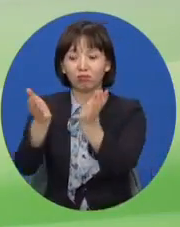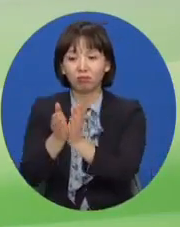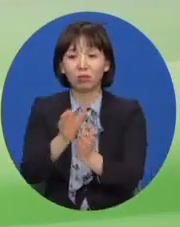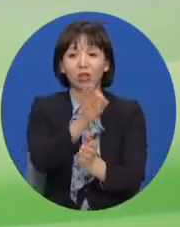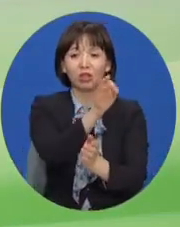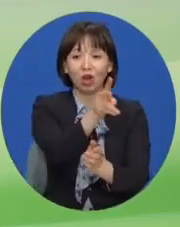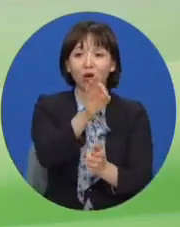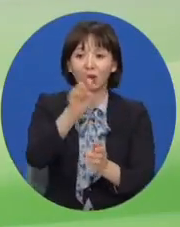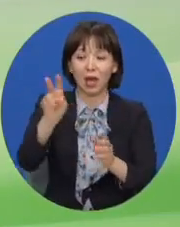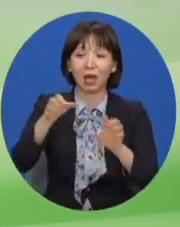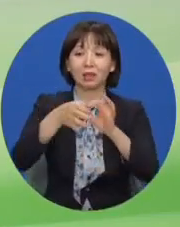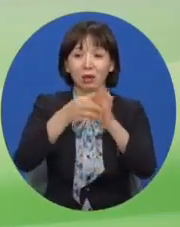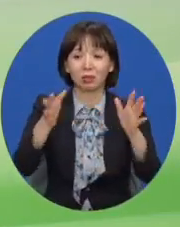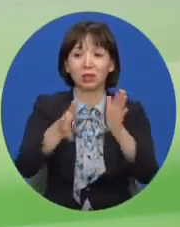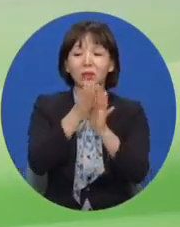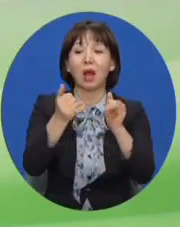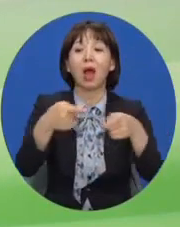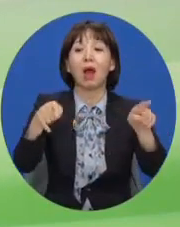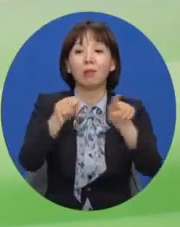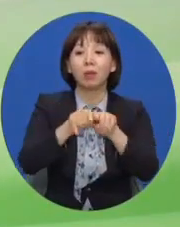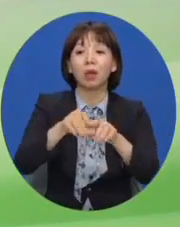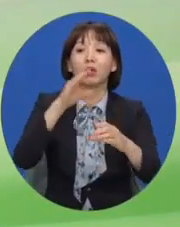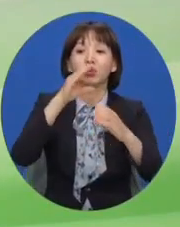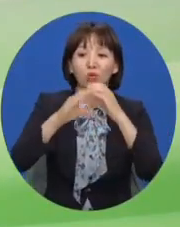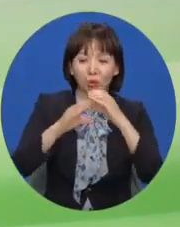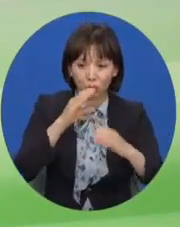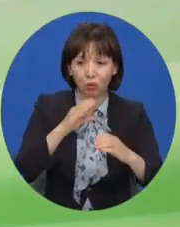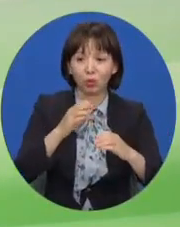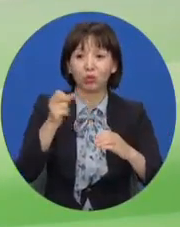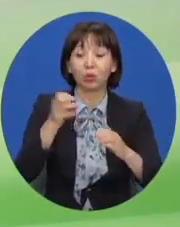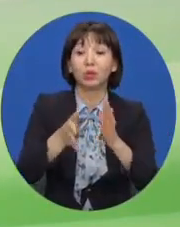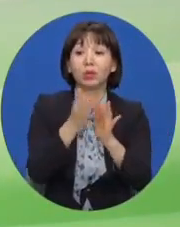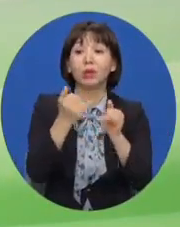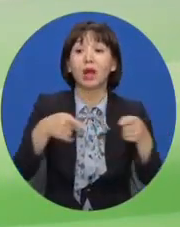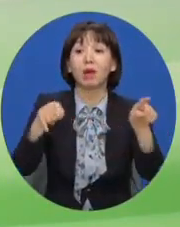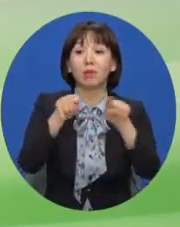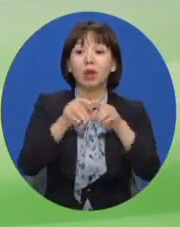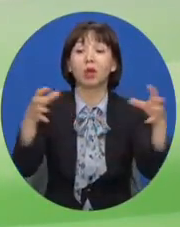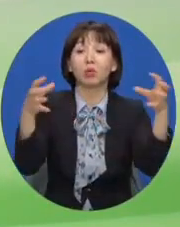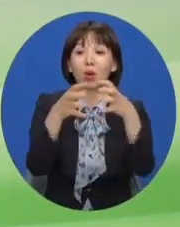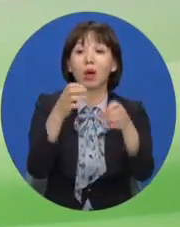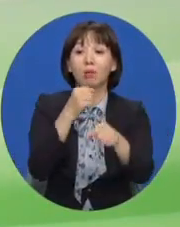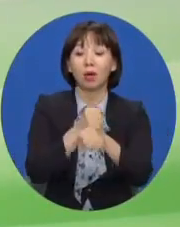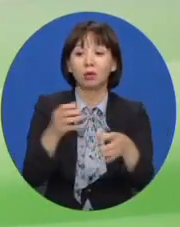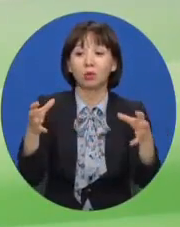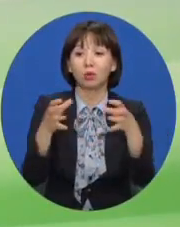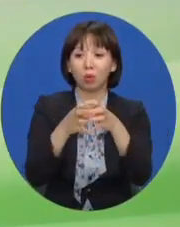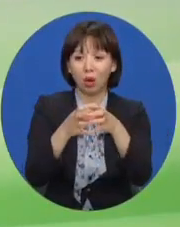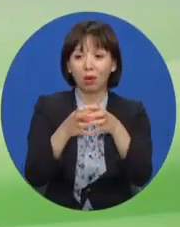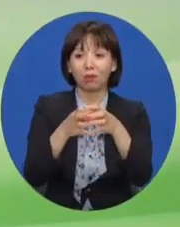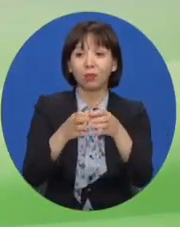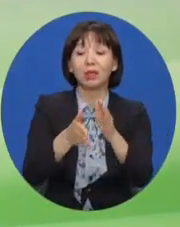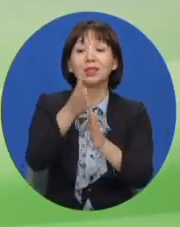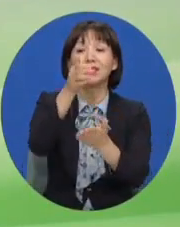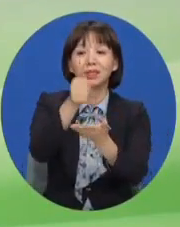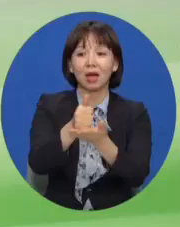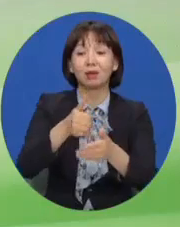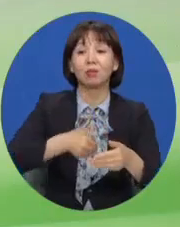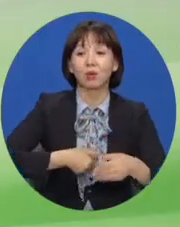상관없이 시민과 함께 소통하고 시민 함께 통합하는 그런 통합시장이 필요한